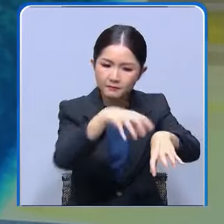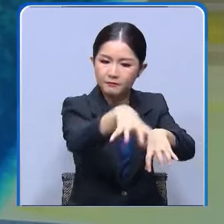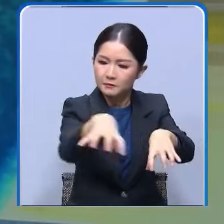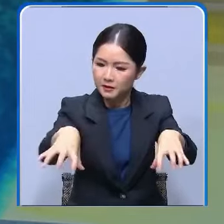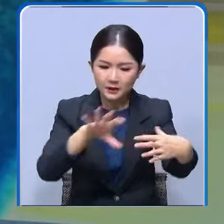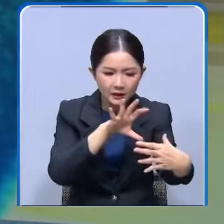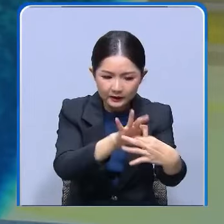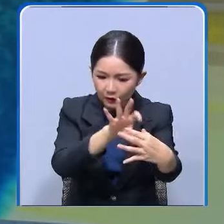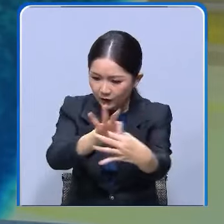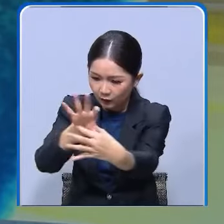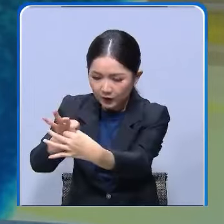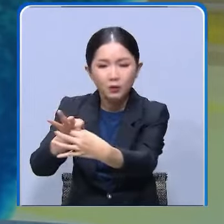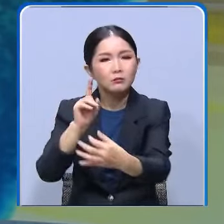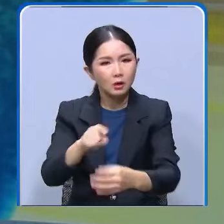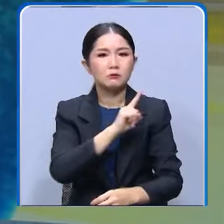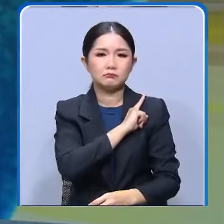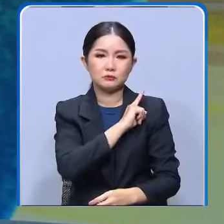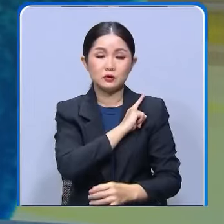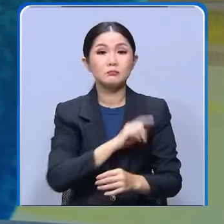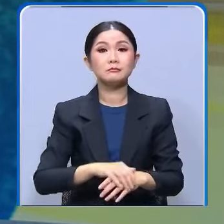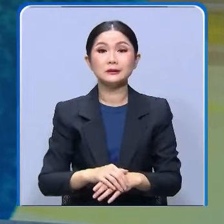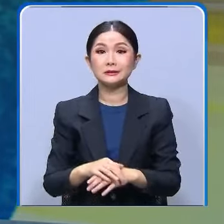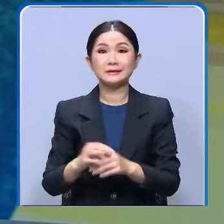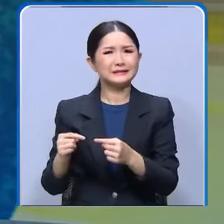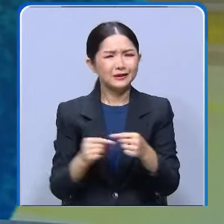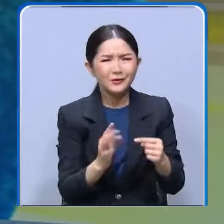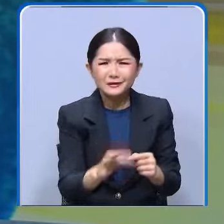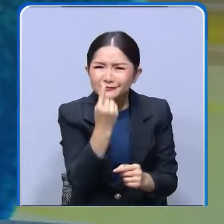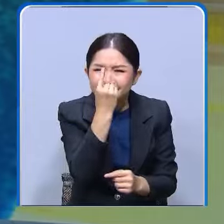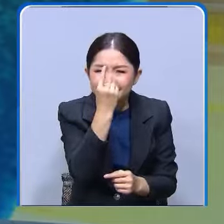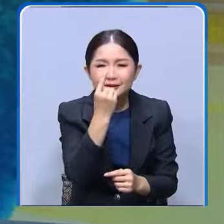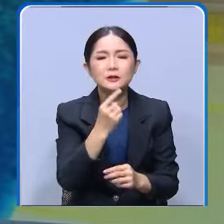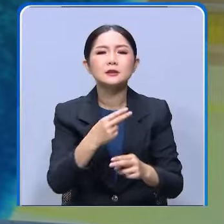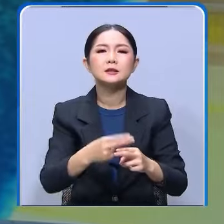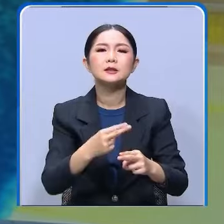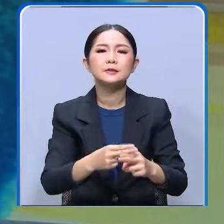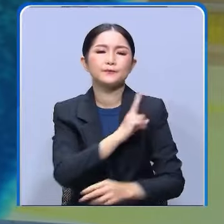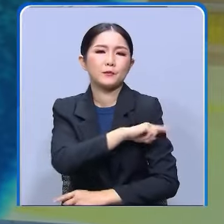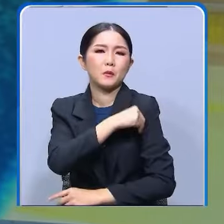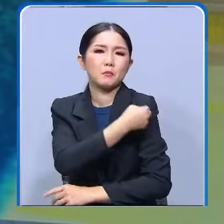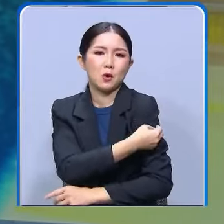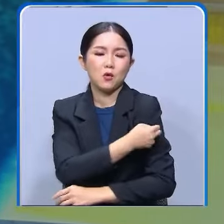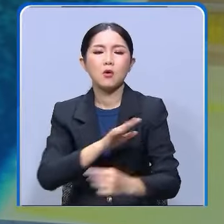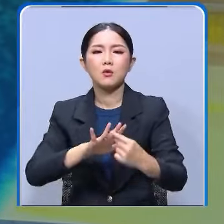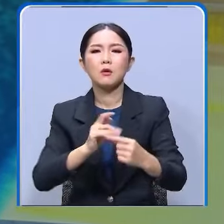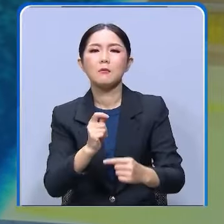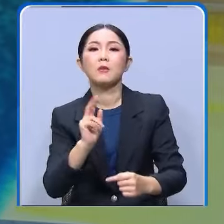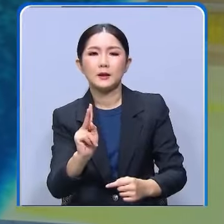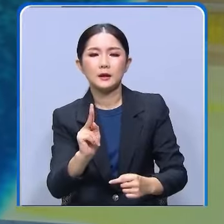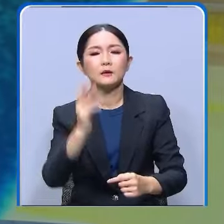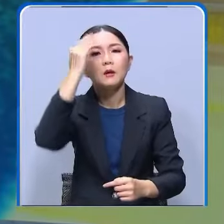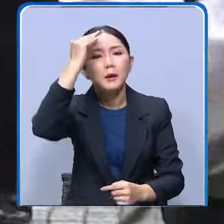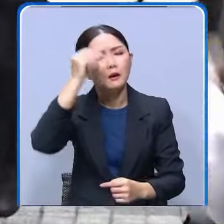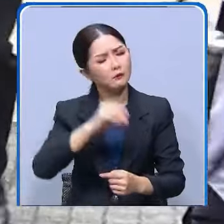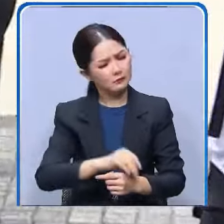ีเรื่องของบอสหมอเอกที่ก็ไม่ใช่หมอจริงอ้าวมีเรื่องของการเปิดคลินิก The Iconเวลเนสเนี่ยตกล